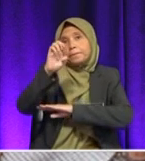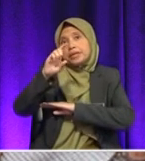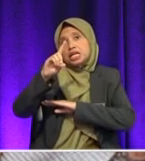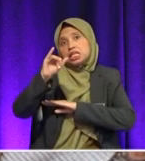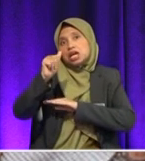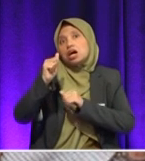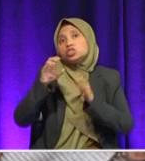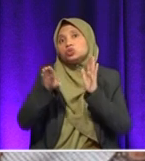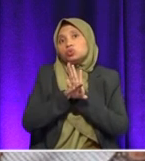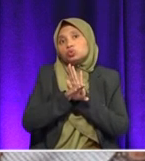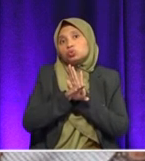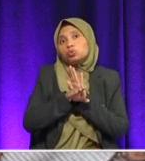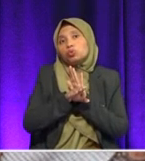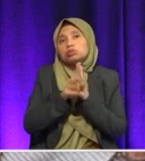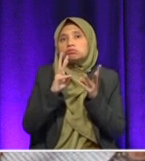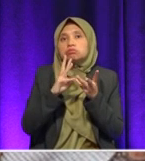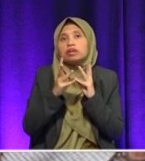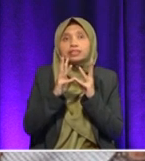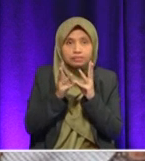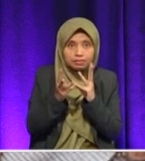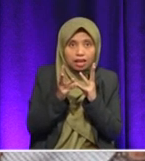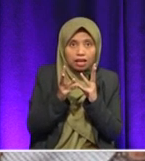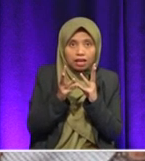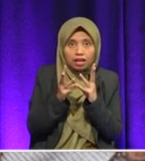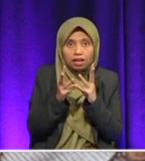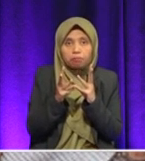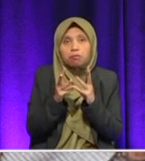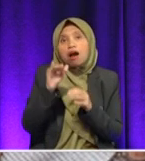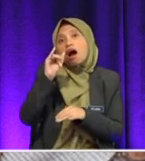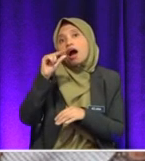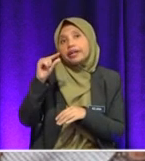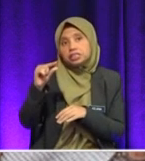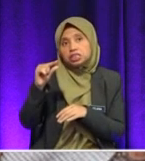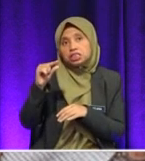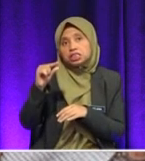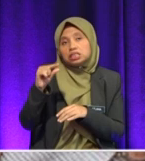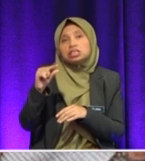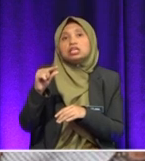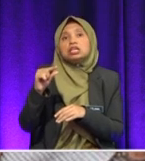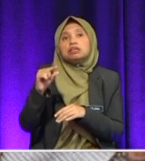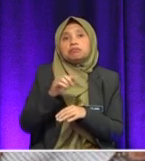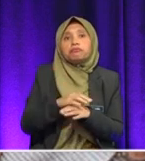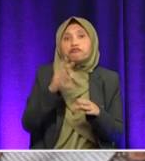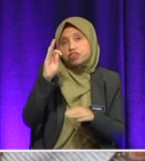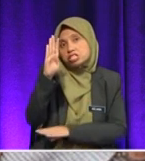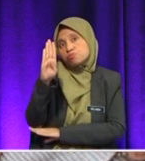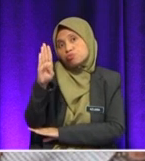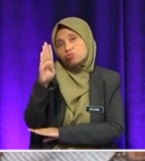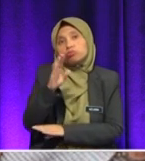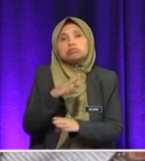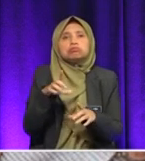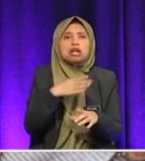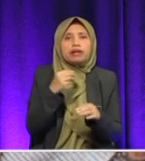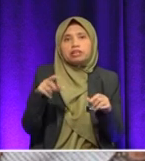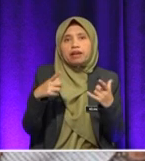sekarang kita begini kan macam-macam jenis meja Amik Gambo Naswa dekat lama sosial seperti Instagram Facebook dan sebagainya pun